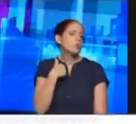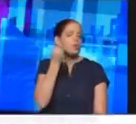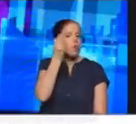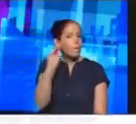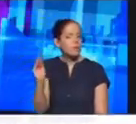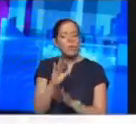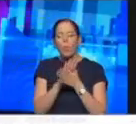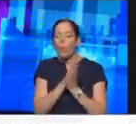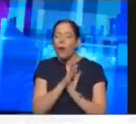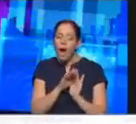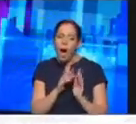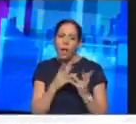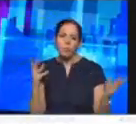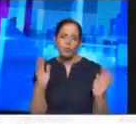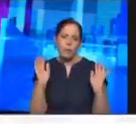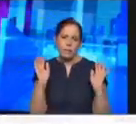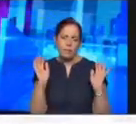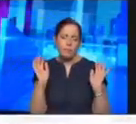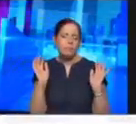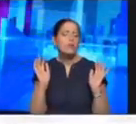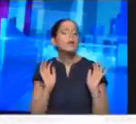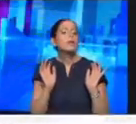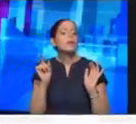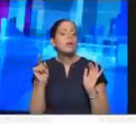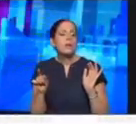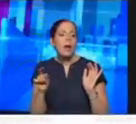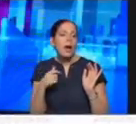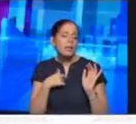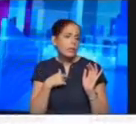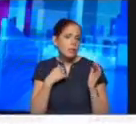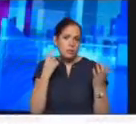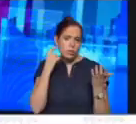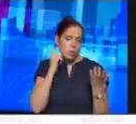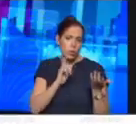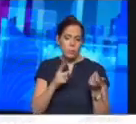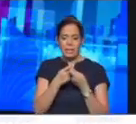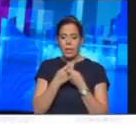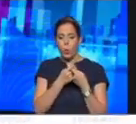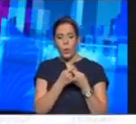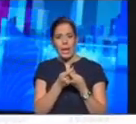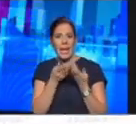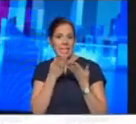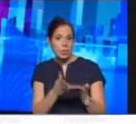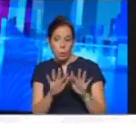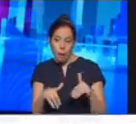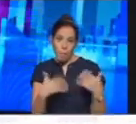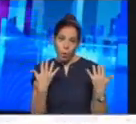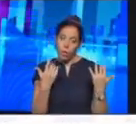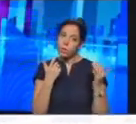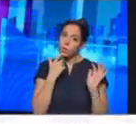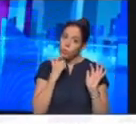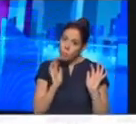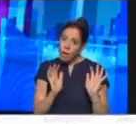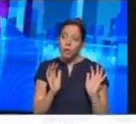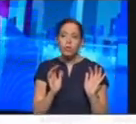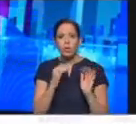חד משמעי וברור לגמרי. מהבוקר, אני לא שומעת אגב את ארגוני הסיוע מהבוקר, זאת אומרת שהם יושבים על